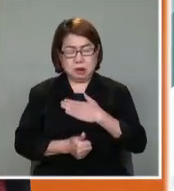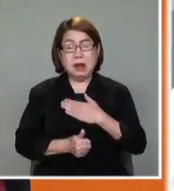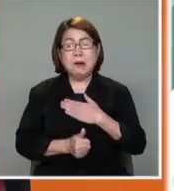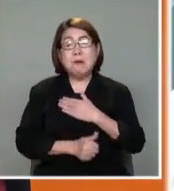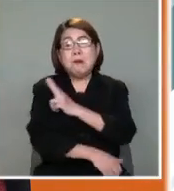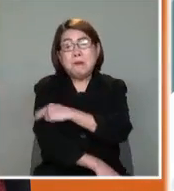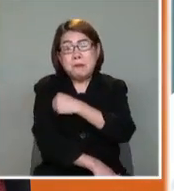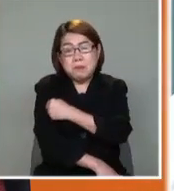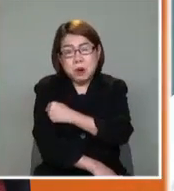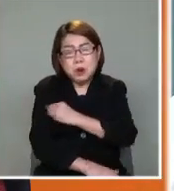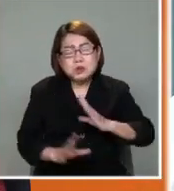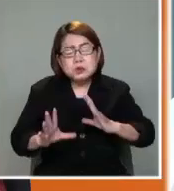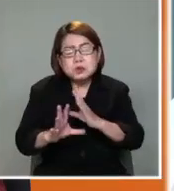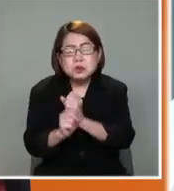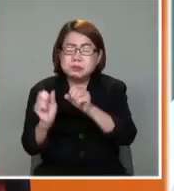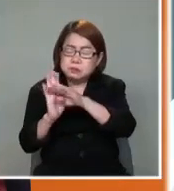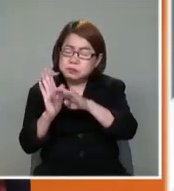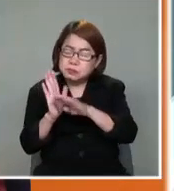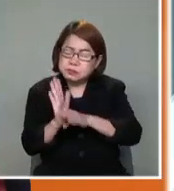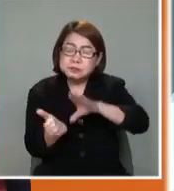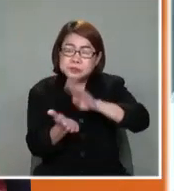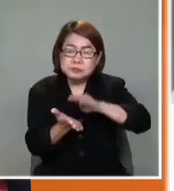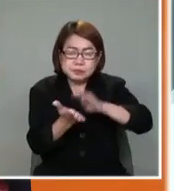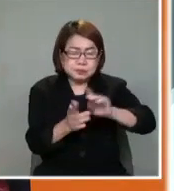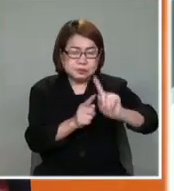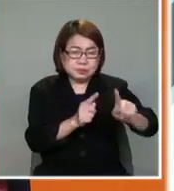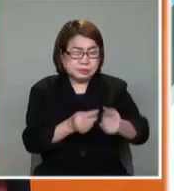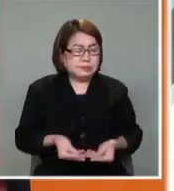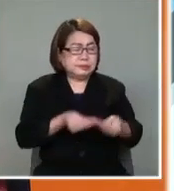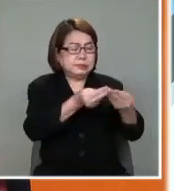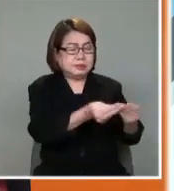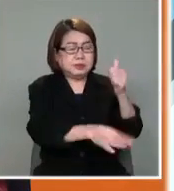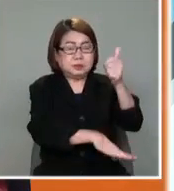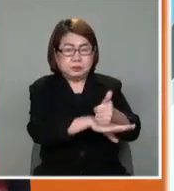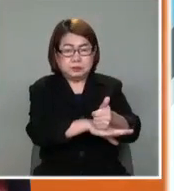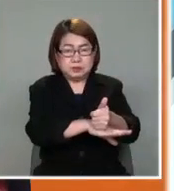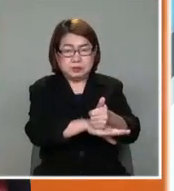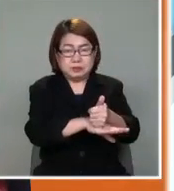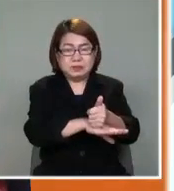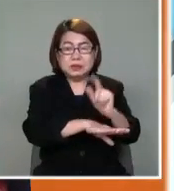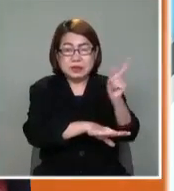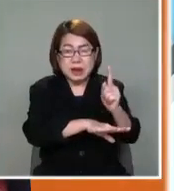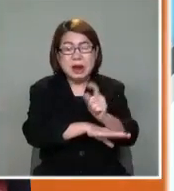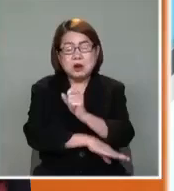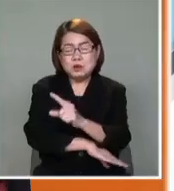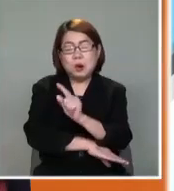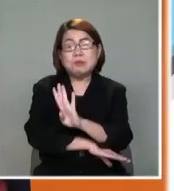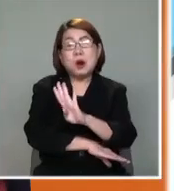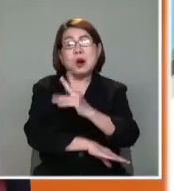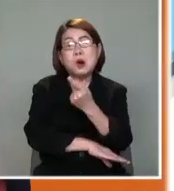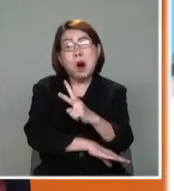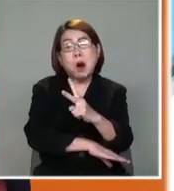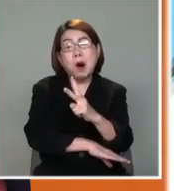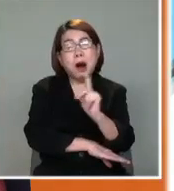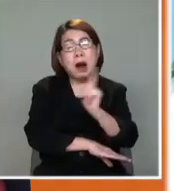วบรวมข้อมูลต่างๆทั้งหมดแล้วค่ะเดี๋ยวจะส่งเรื่องต่อไปยังผอ.สบค.ซึ่งก็คือท่านนายกรัฐมนตรีนั่นเองนะคะเพื่อที่จะประชุมการพิ